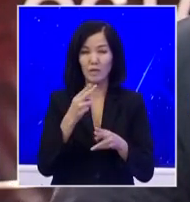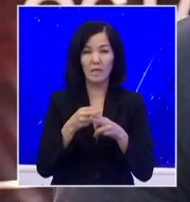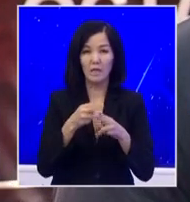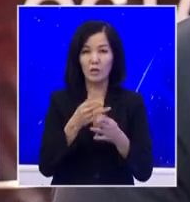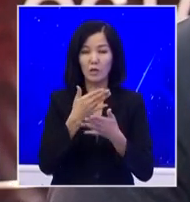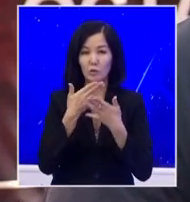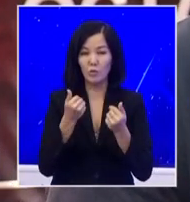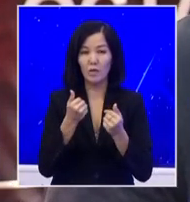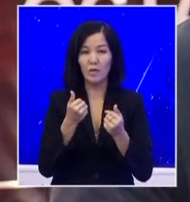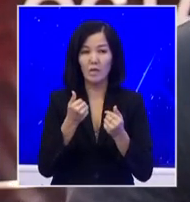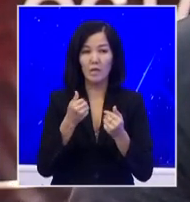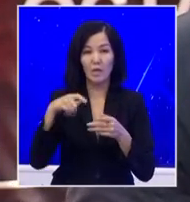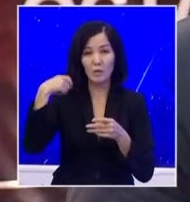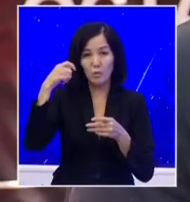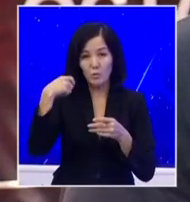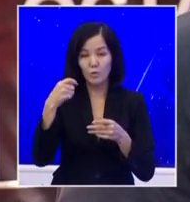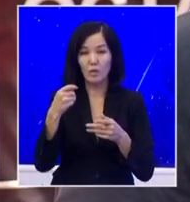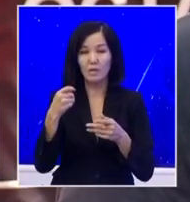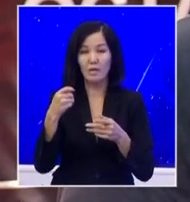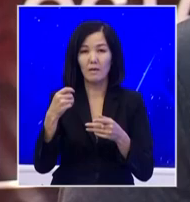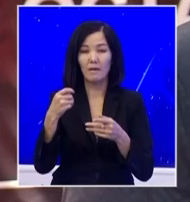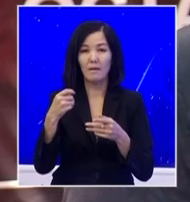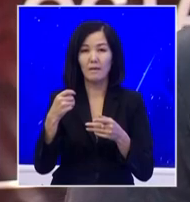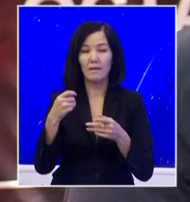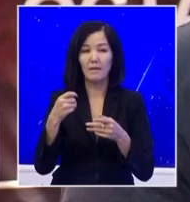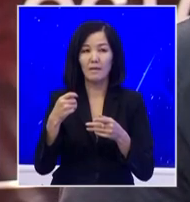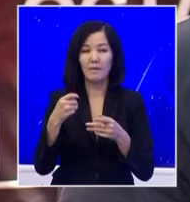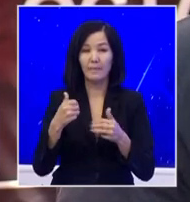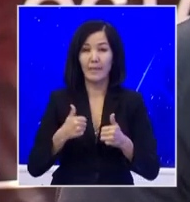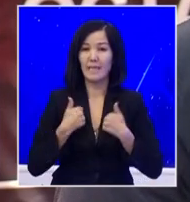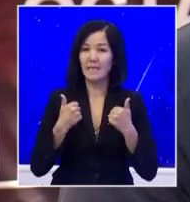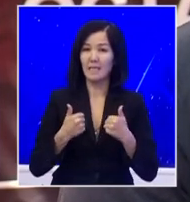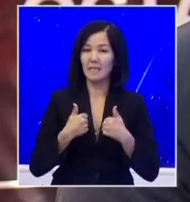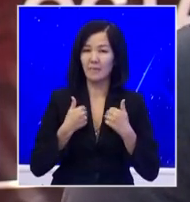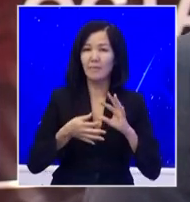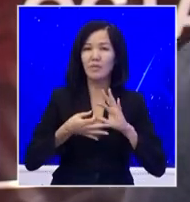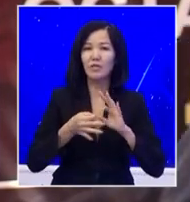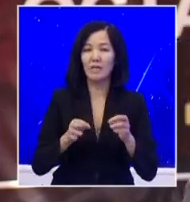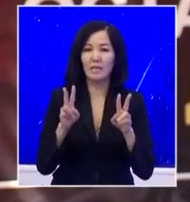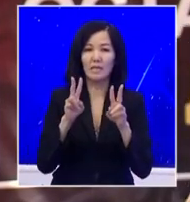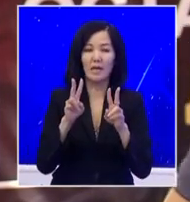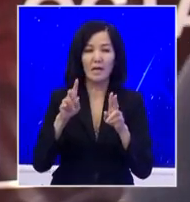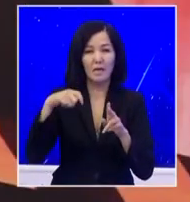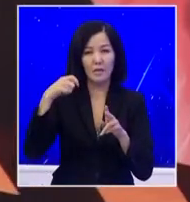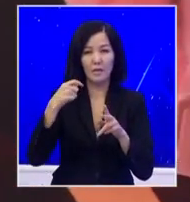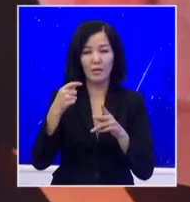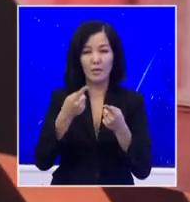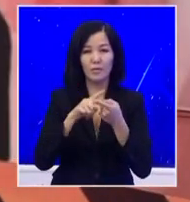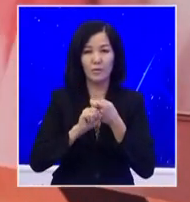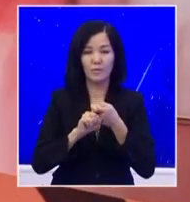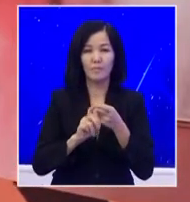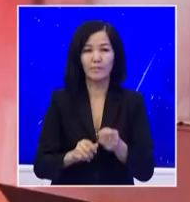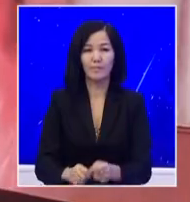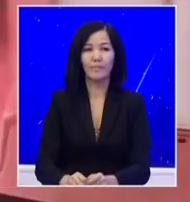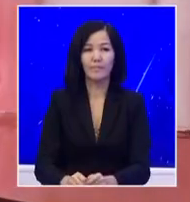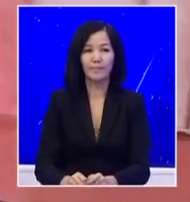журналистердің кадрын, сюжет дейді, соны тырысып, жан-жақты көзқараспен қарап алып береміз. Жайық